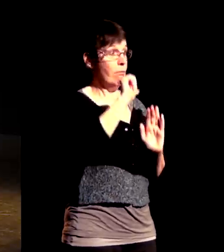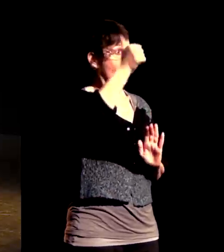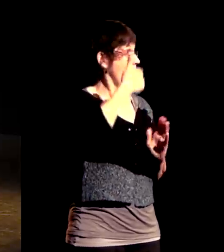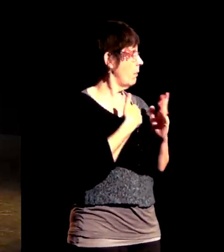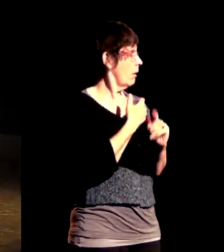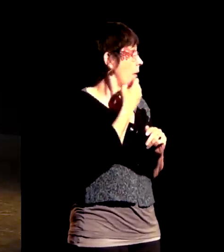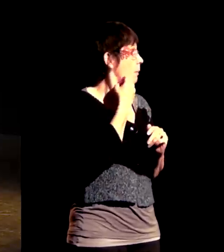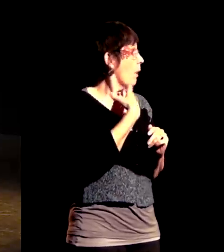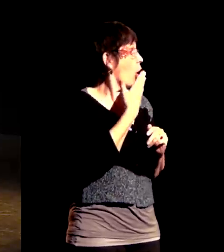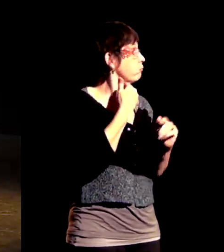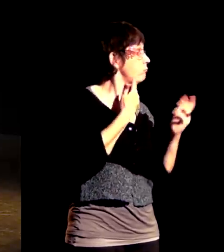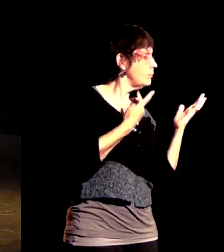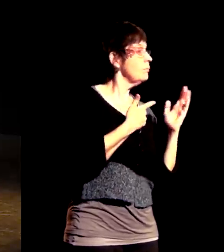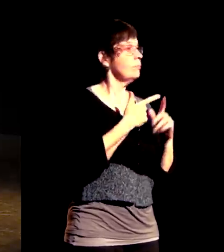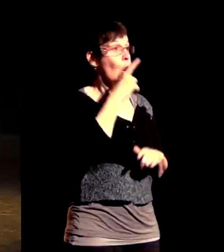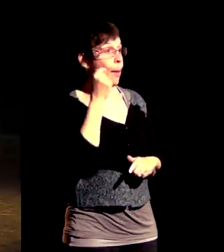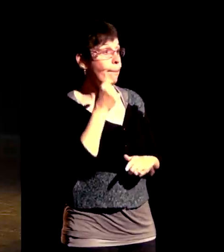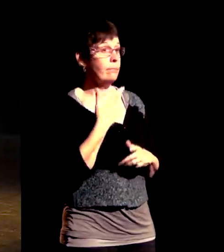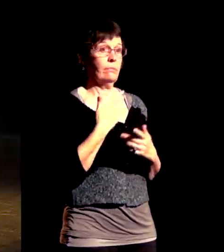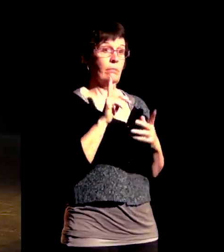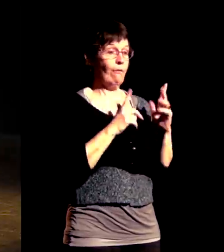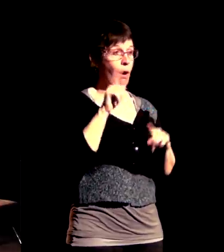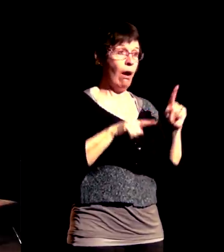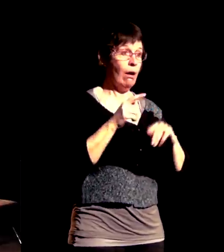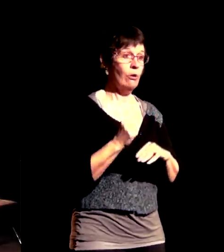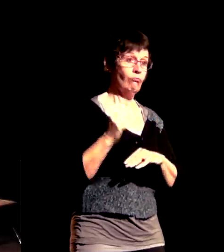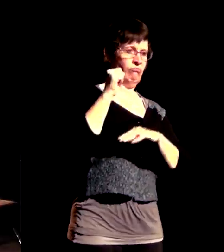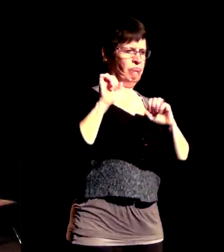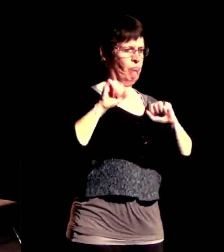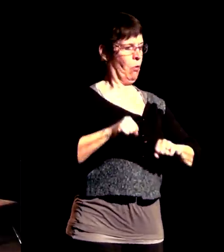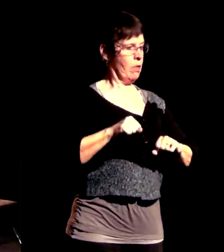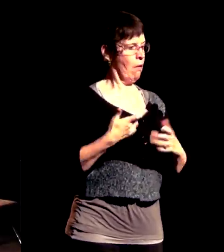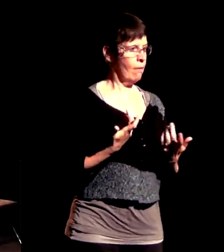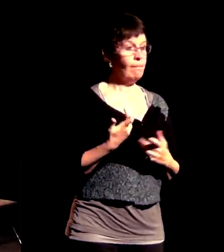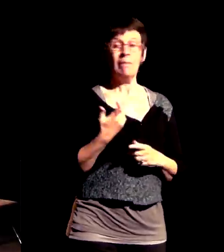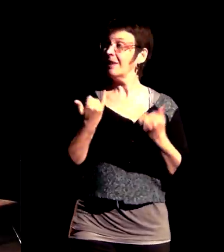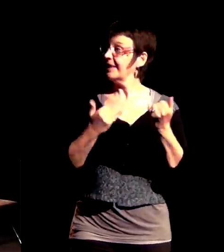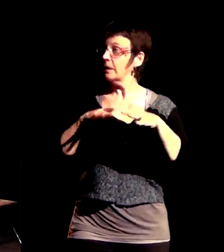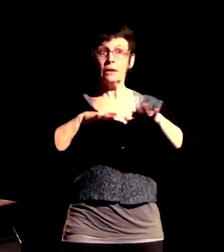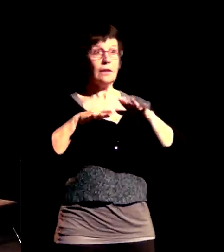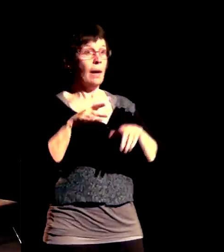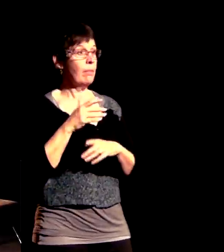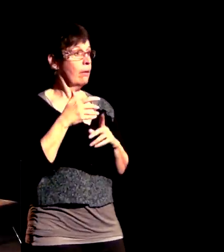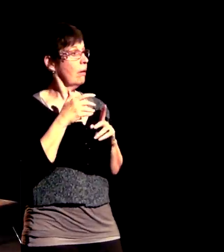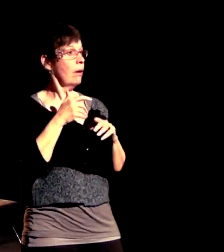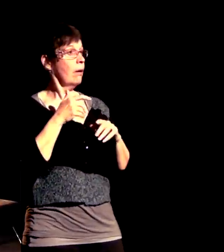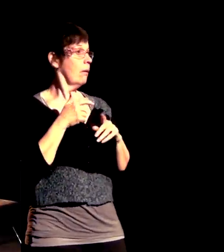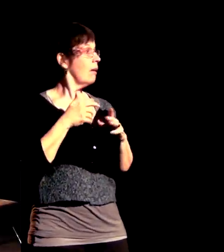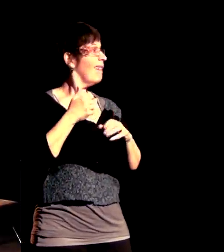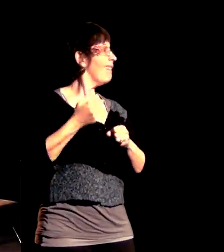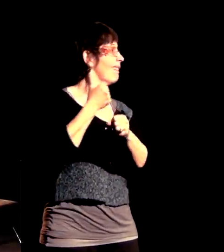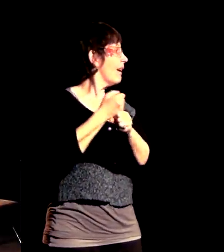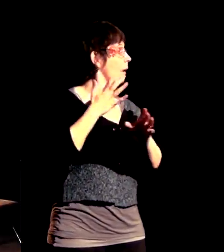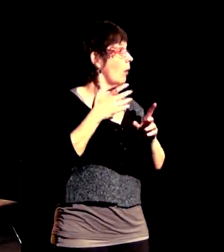enfin dominant, que parfois on est dominant. Que s'il y a un système social qui construit des discriminations, s'il y a des gens qui sont discriminés, ben, ça veut dire qu'il y a des gens